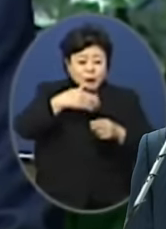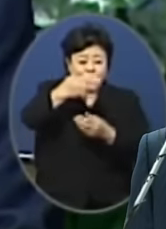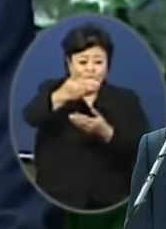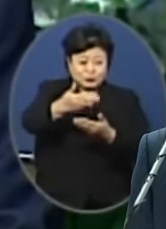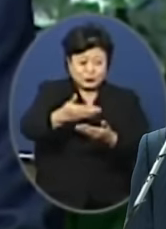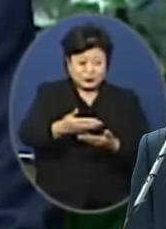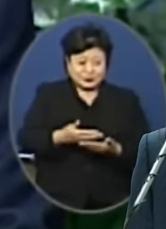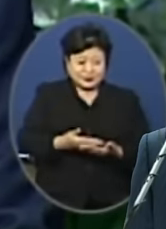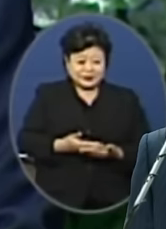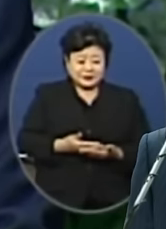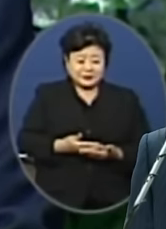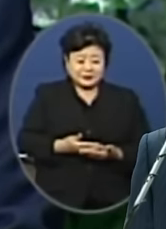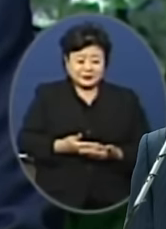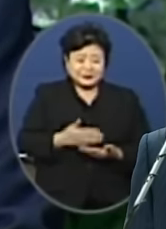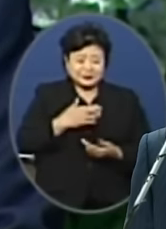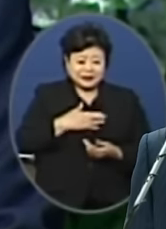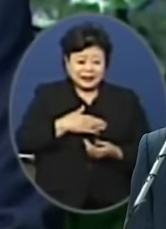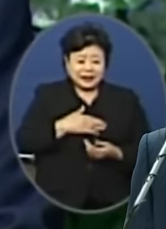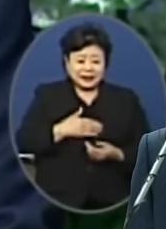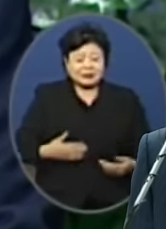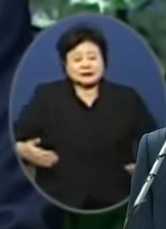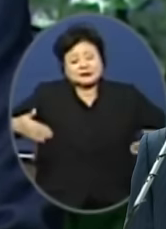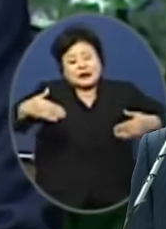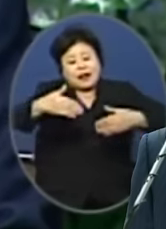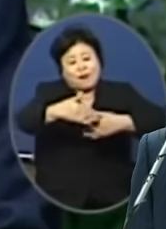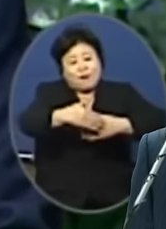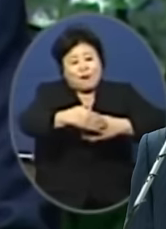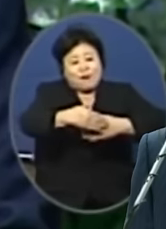보내서 나를 이렇게 끌어안고